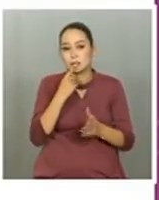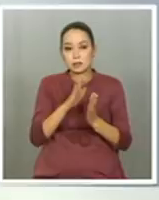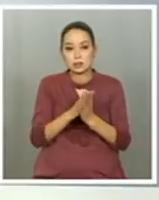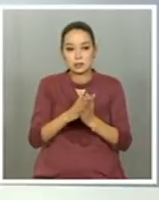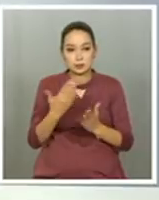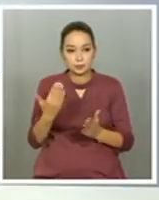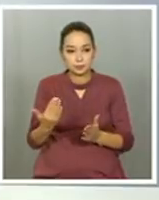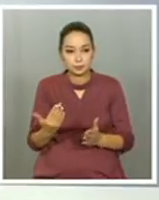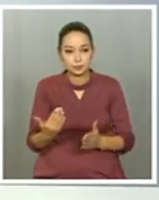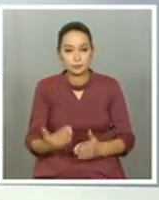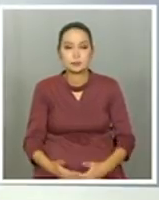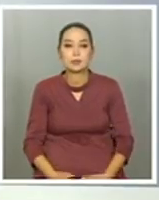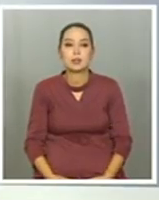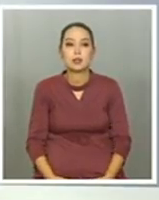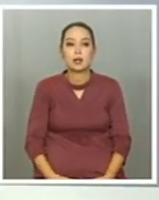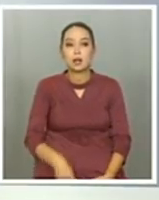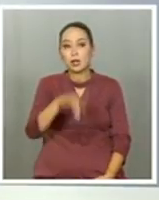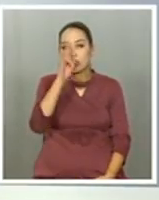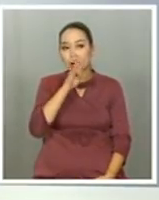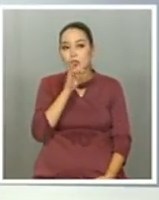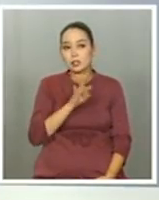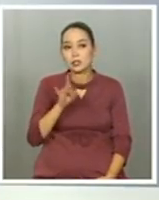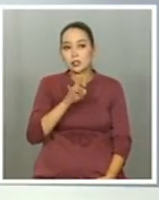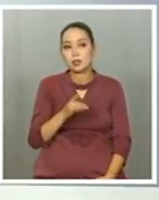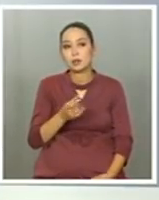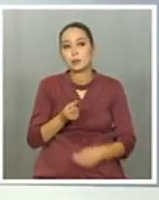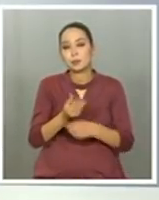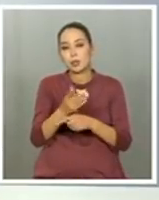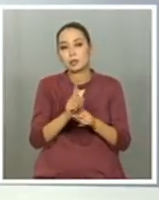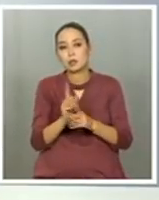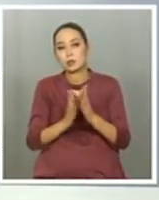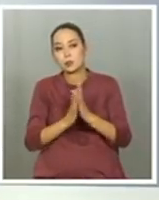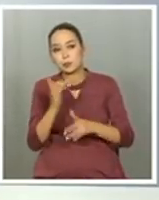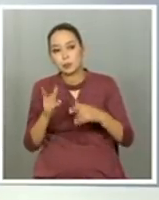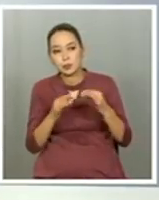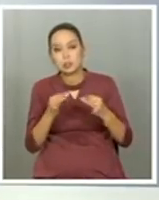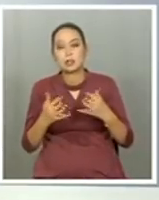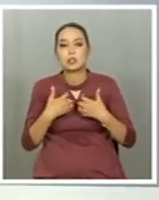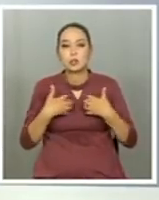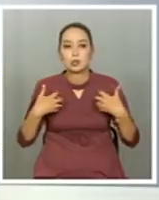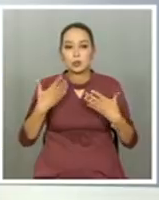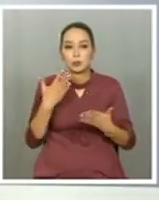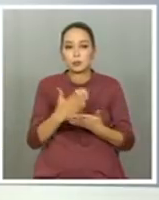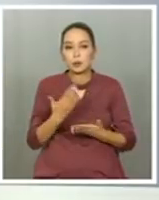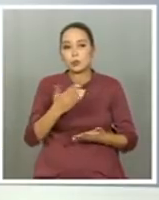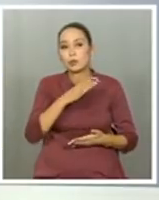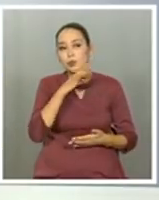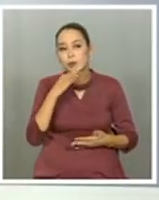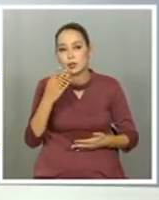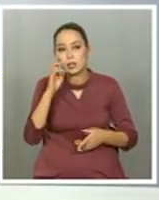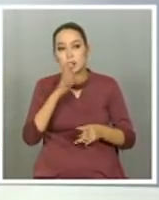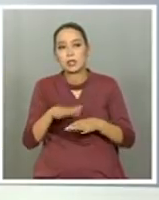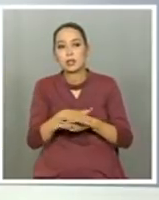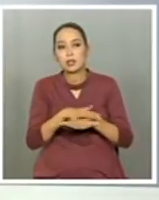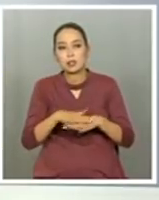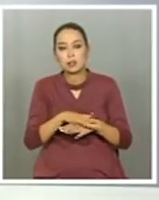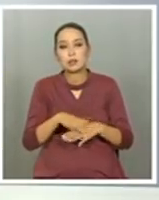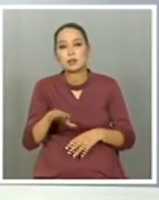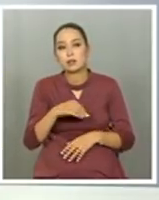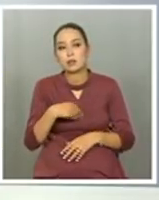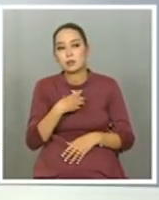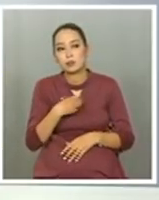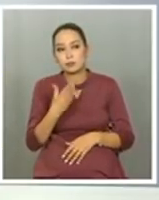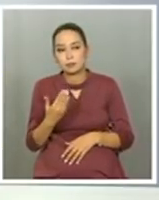бейнесі. Қазақстан Республикасында бірегей өсімдіктер мен жануарлар бар. Олардың көбісі еліміздің бейресми символына айналып